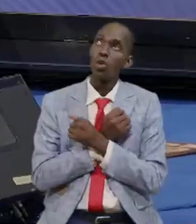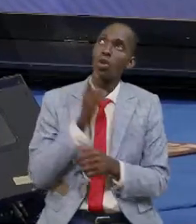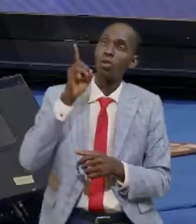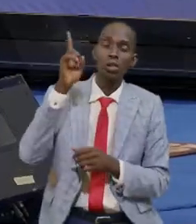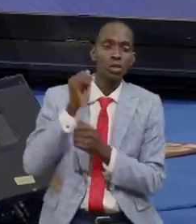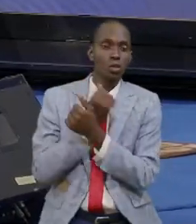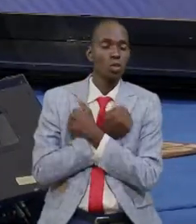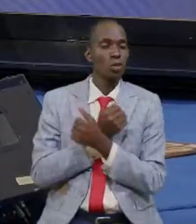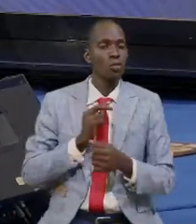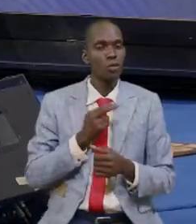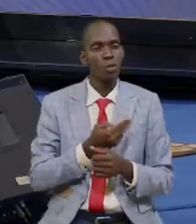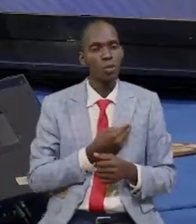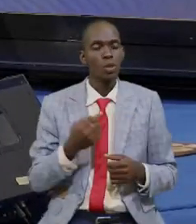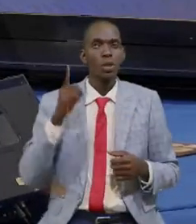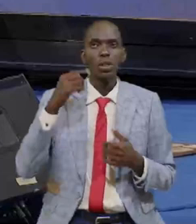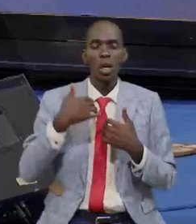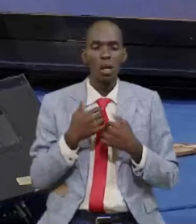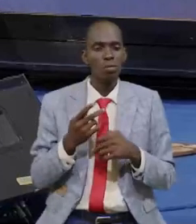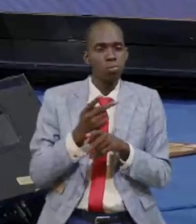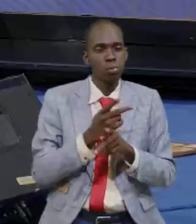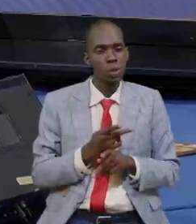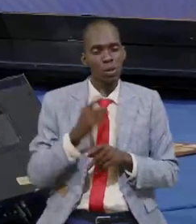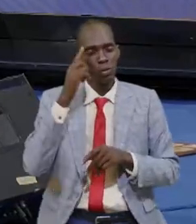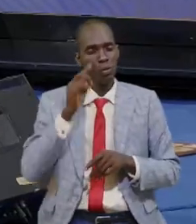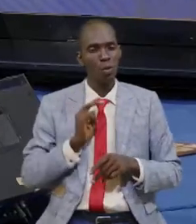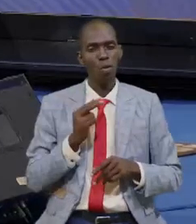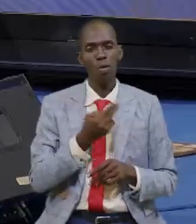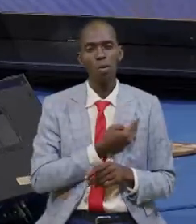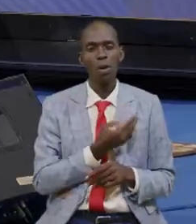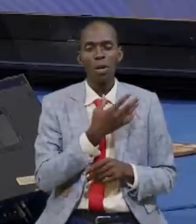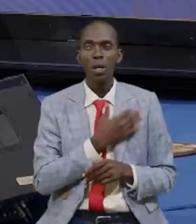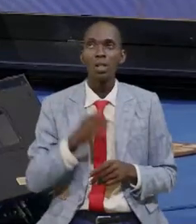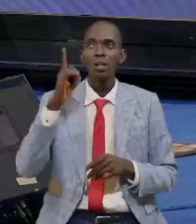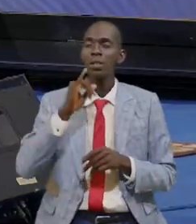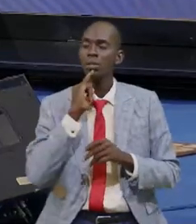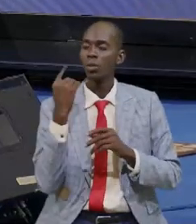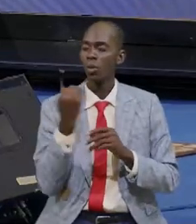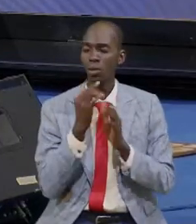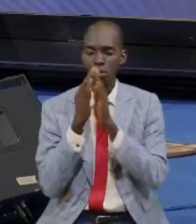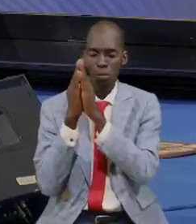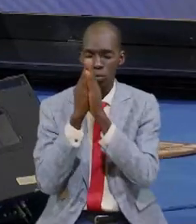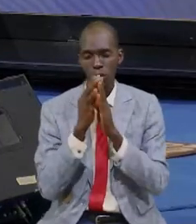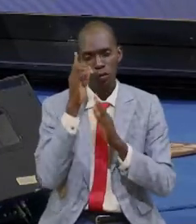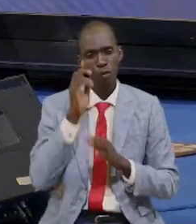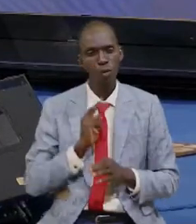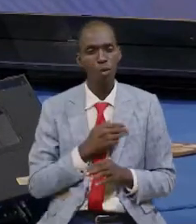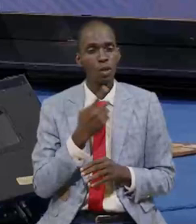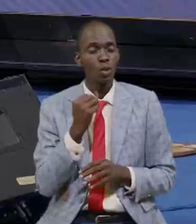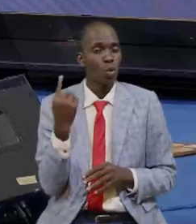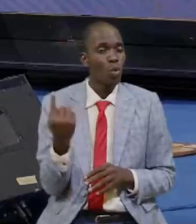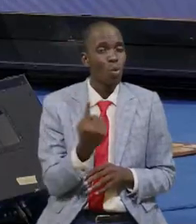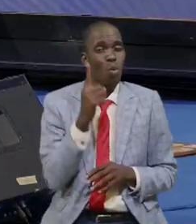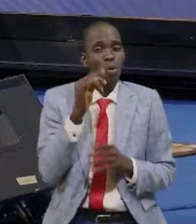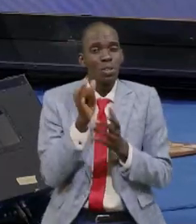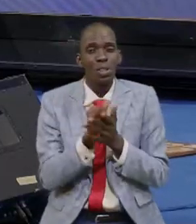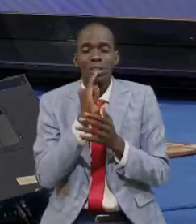nous aime, nous l'aimons. Il a compassion de nous, il prend soin de nous, il intercède pour nous. Et ce qui compte maintenant, c'est